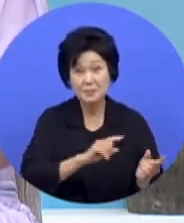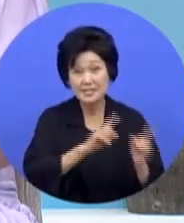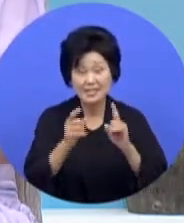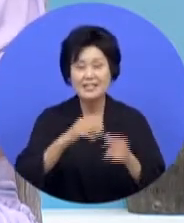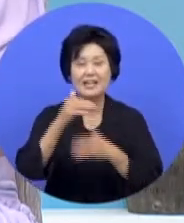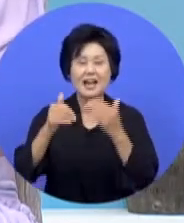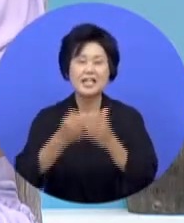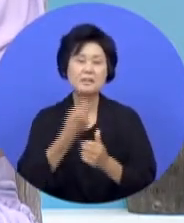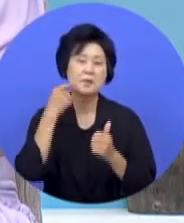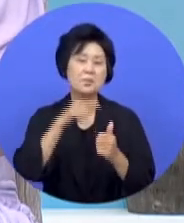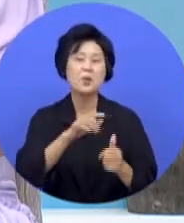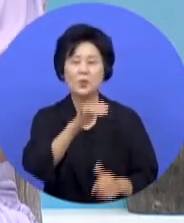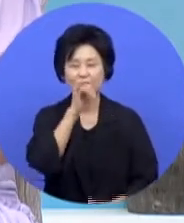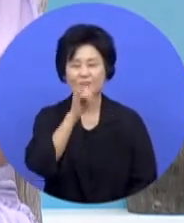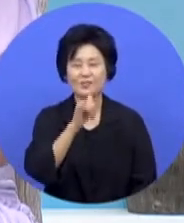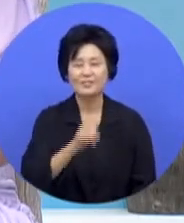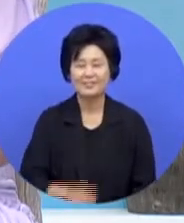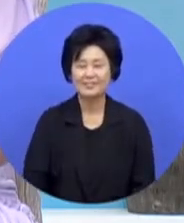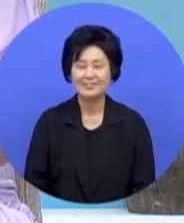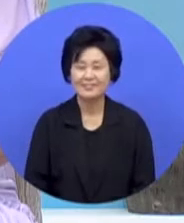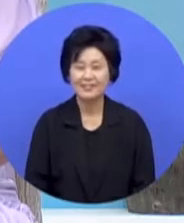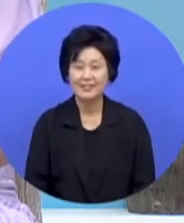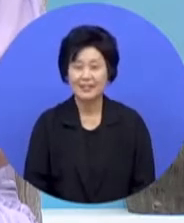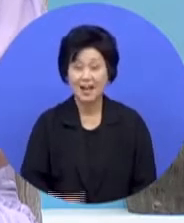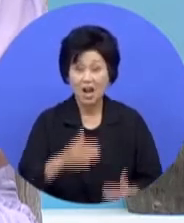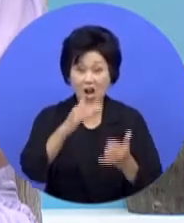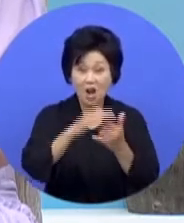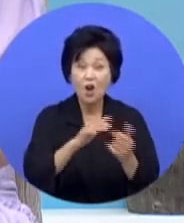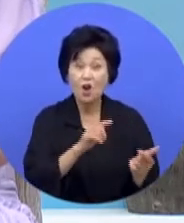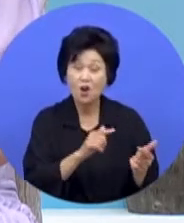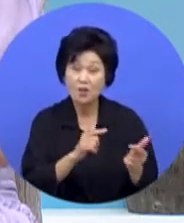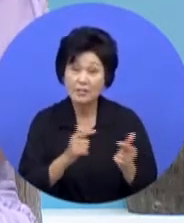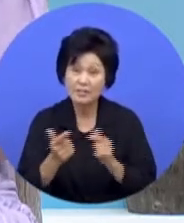보셨으니까 요즘 이 우리 다음 세대 아이들에게서